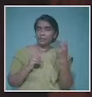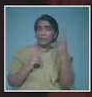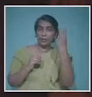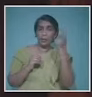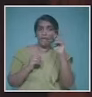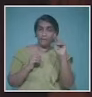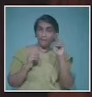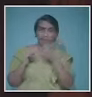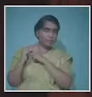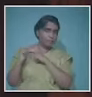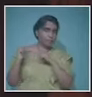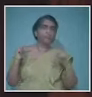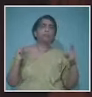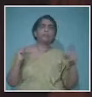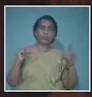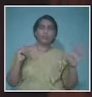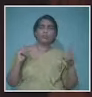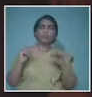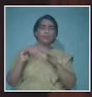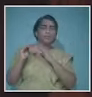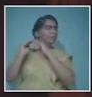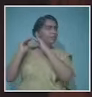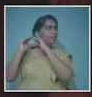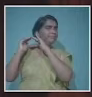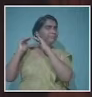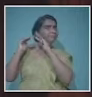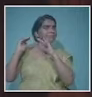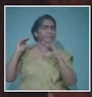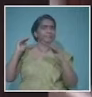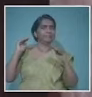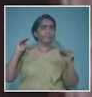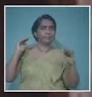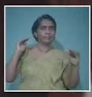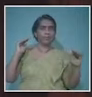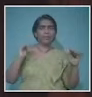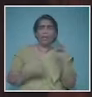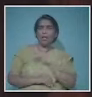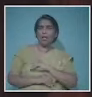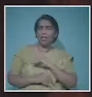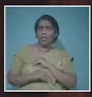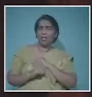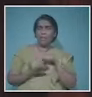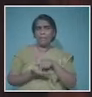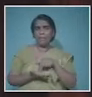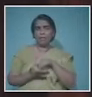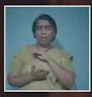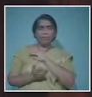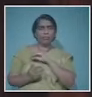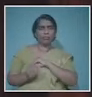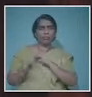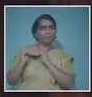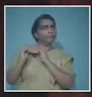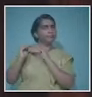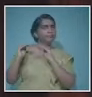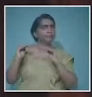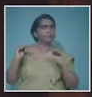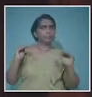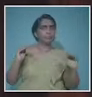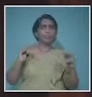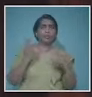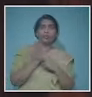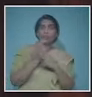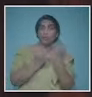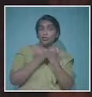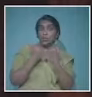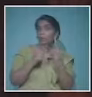2020 දක්වා 2020 දක්වා වෙනකොට ක්‍රමිකව ආදායම් තත්ත්වයේ මැදි ආදායම් තත්ත්වයකට ආවයි කියන එක මේ රටේ සමෘද්ධියේ